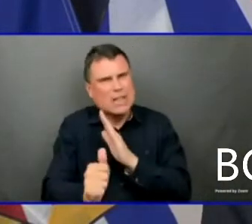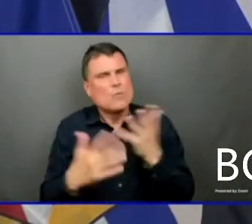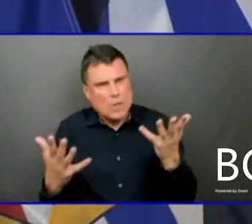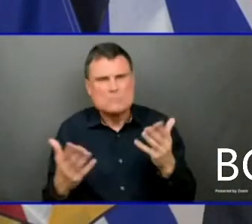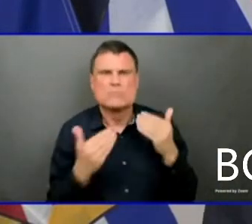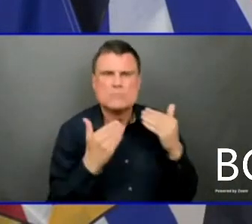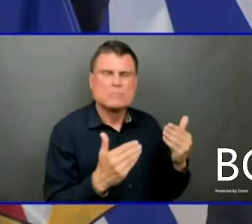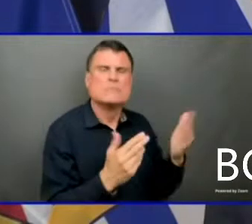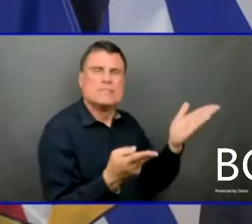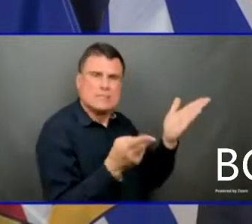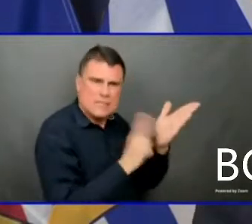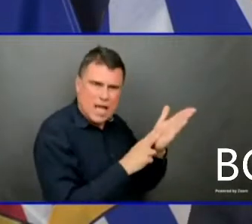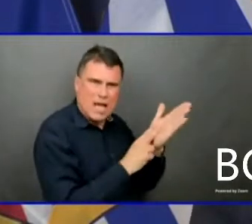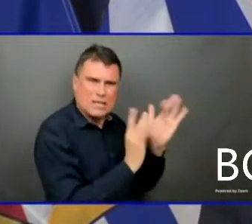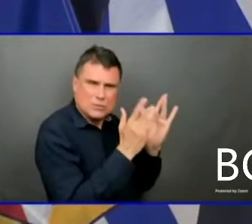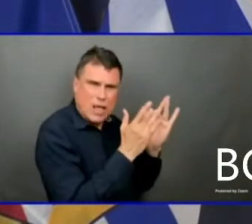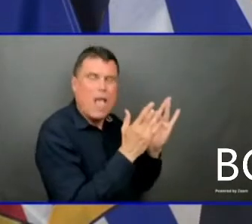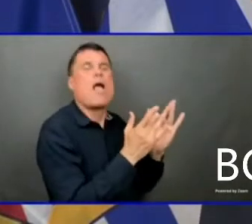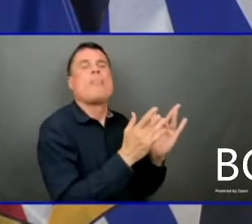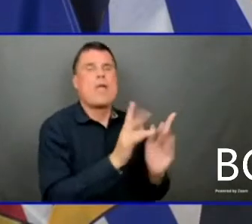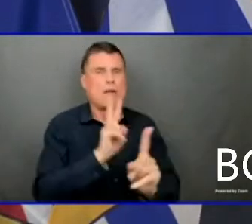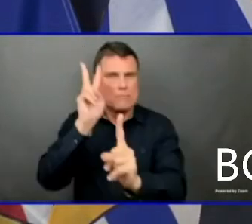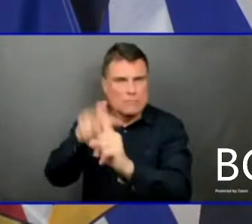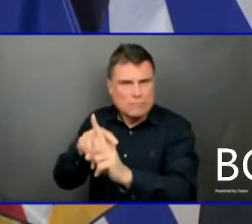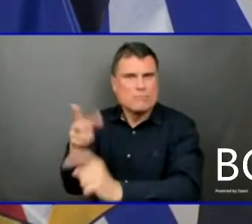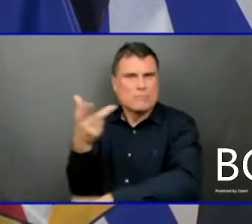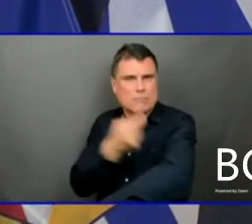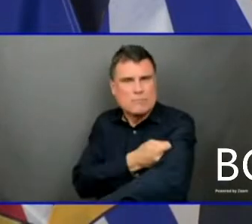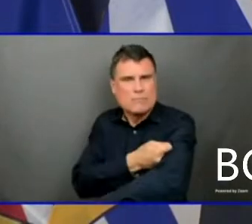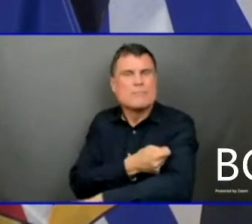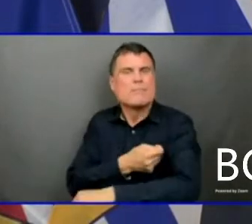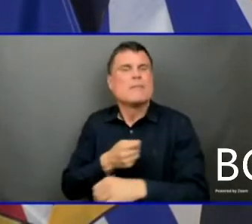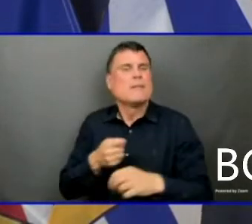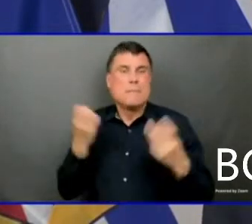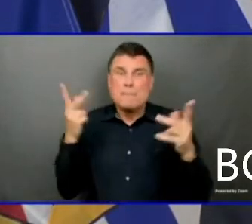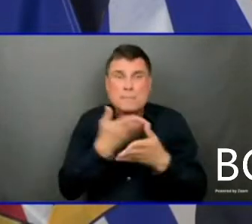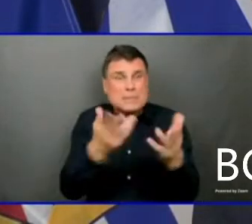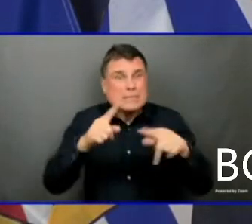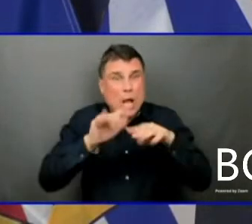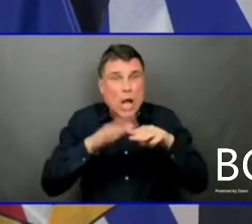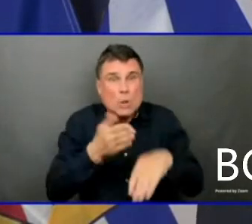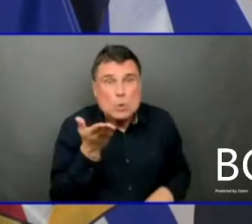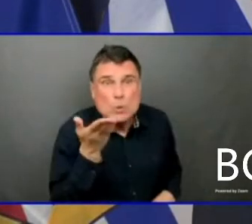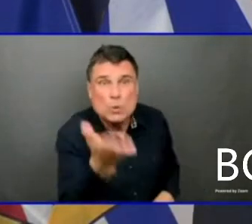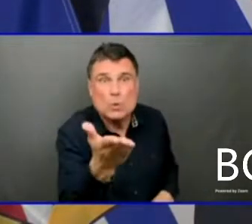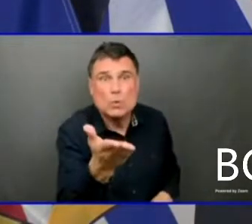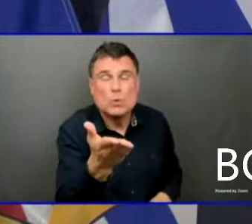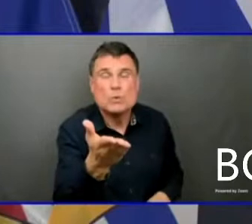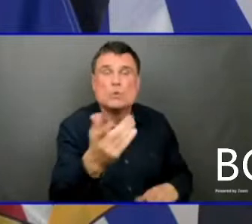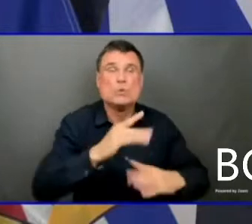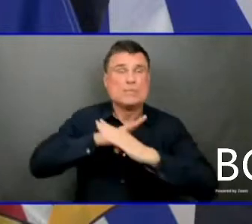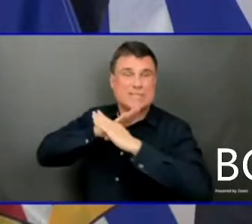视，希望大家能够行动起来啊，这个阻止病毒的传播。